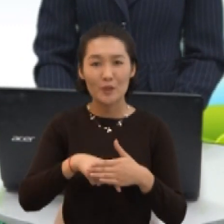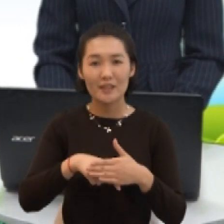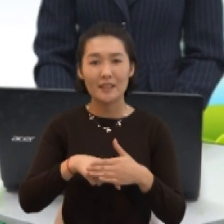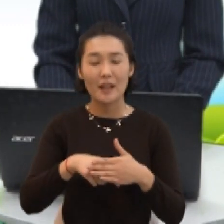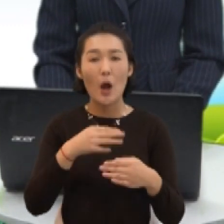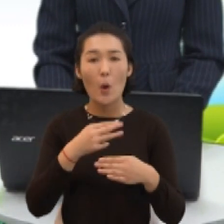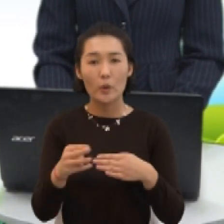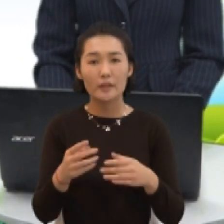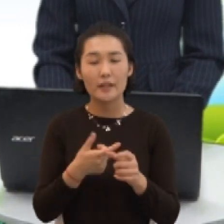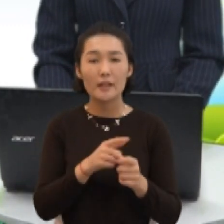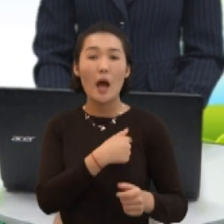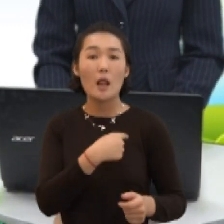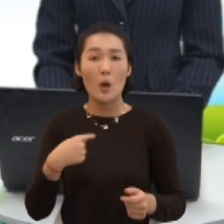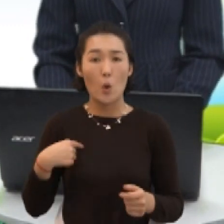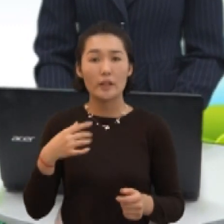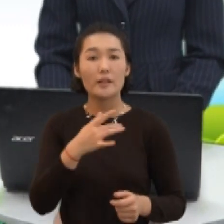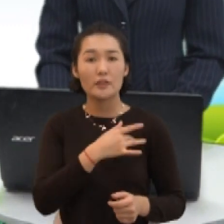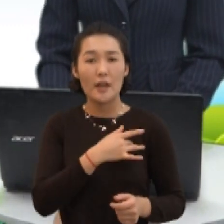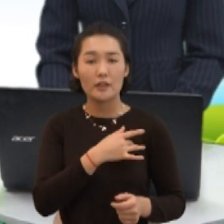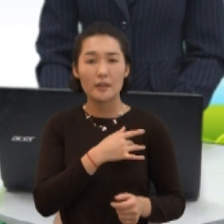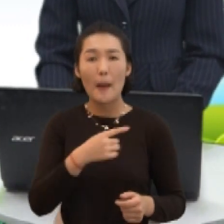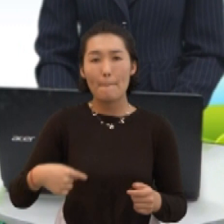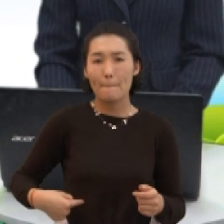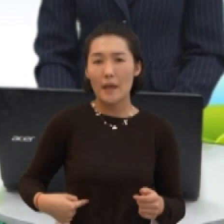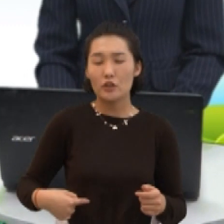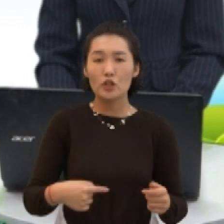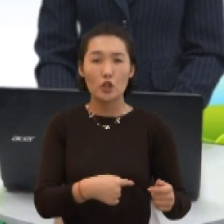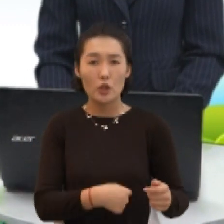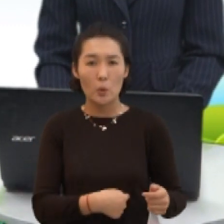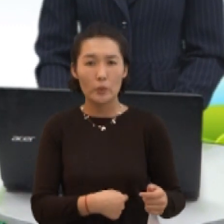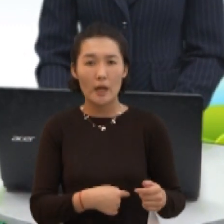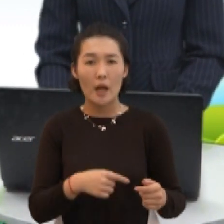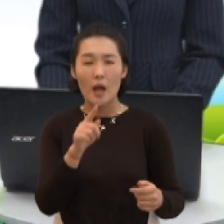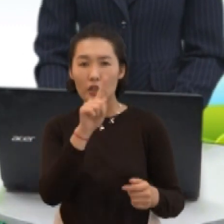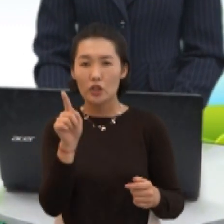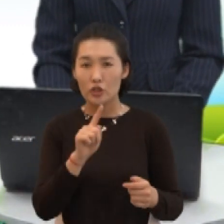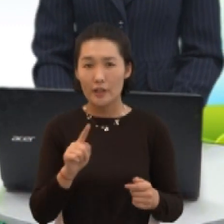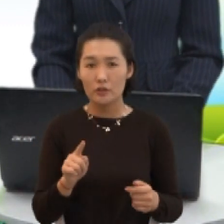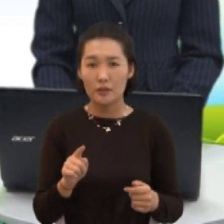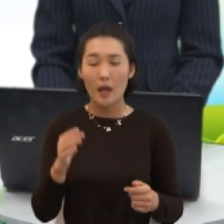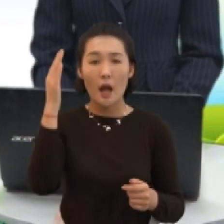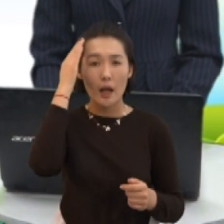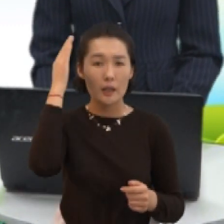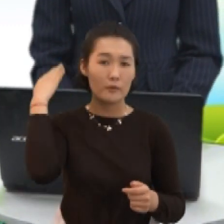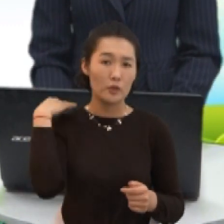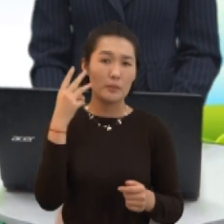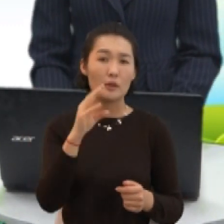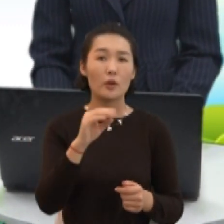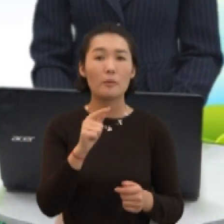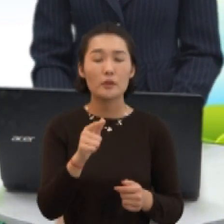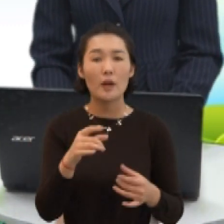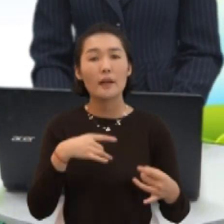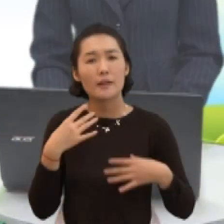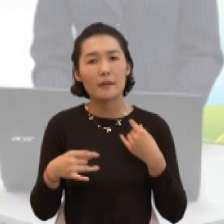сердце, печень, желудок, кишечник, головной мозг, спиной мозг, нервы